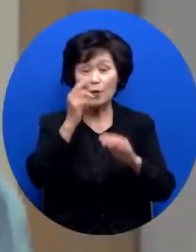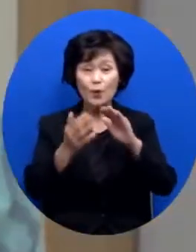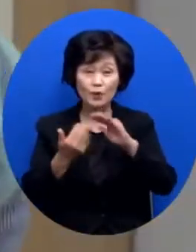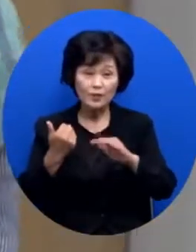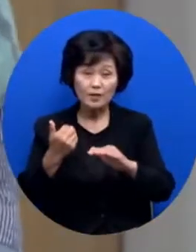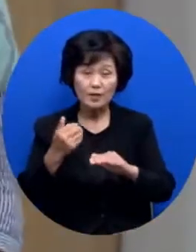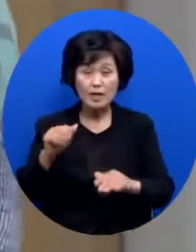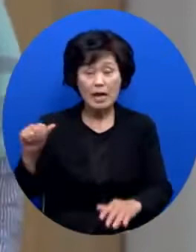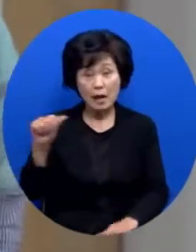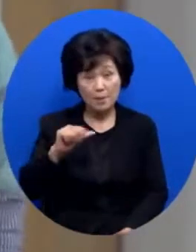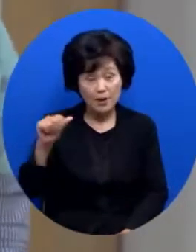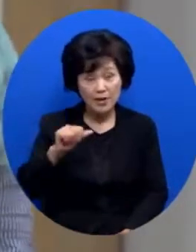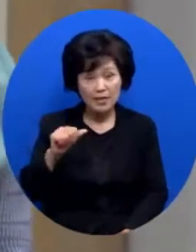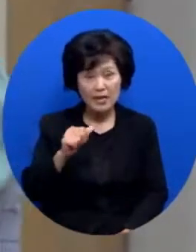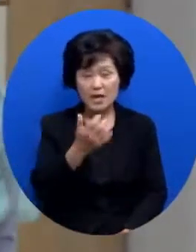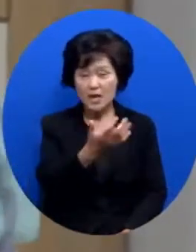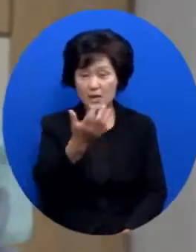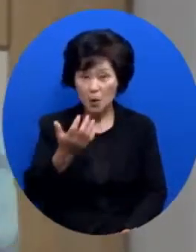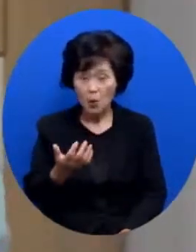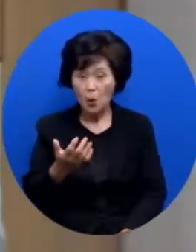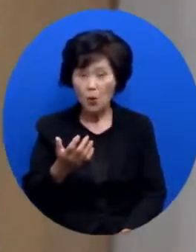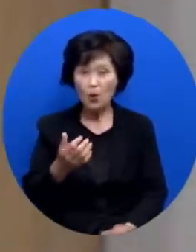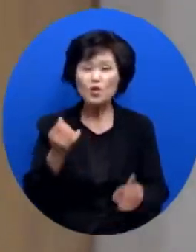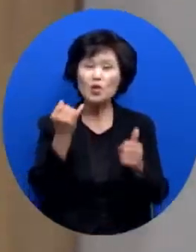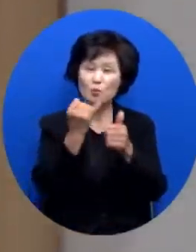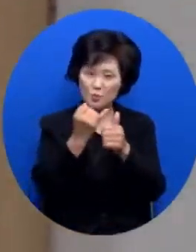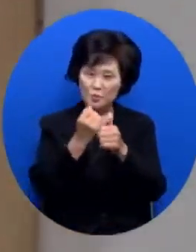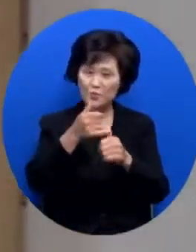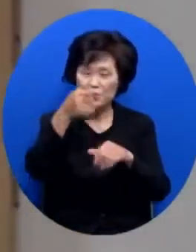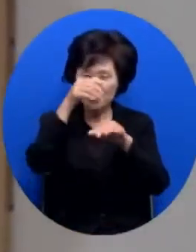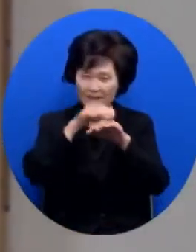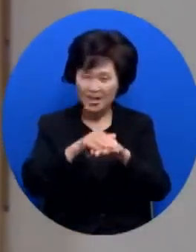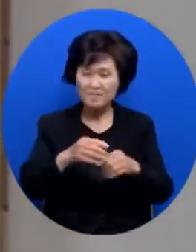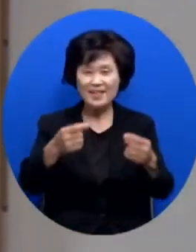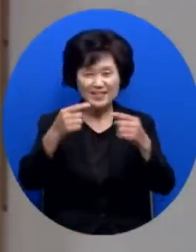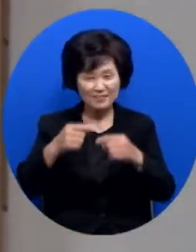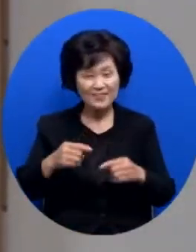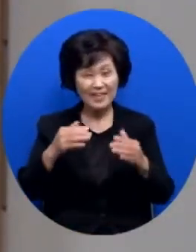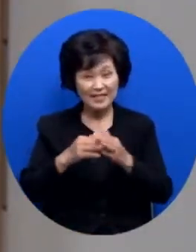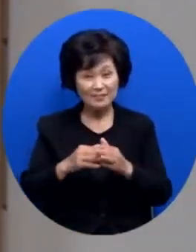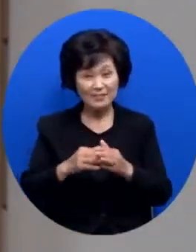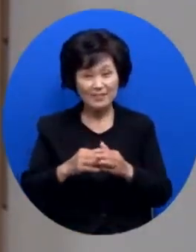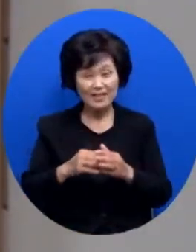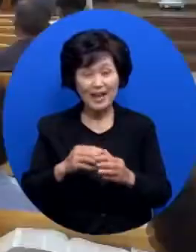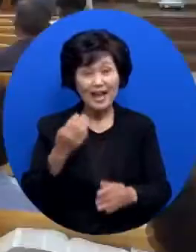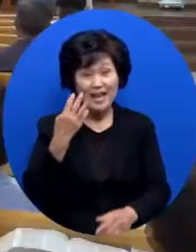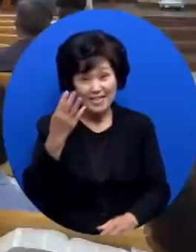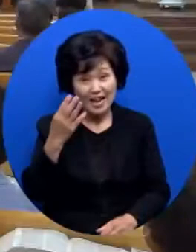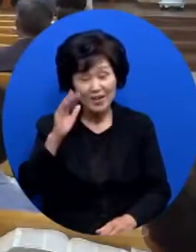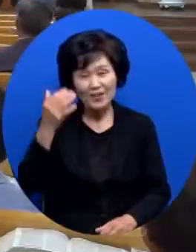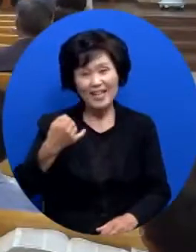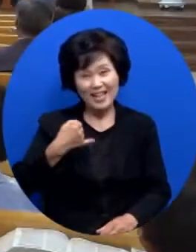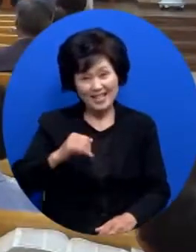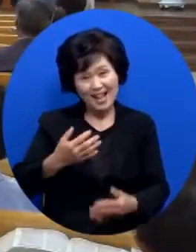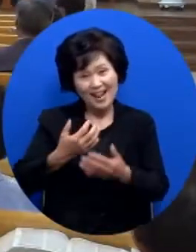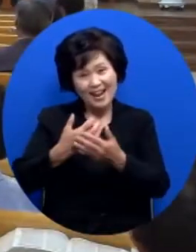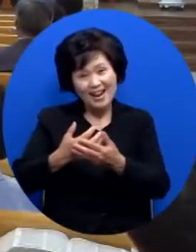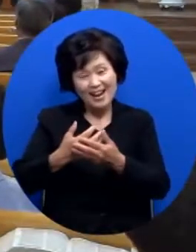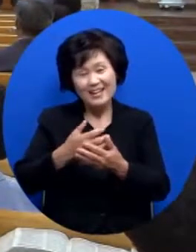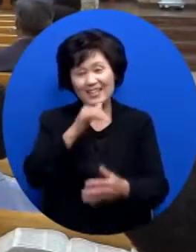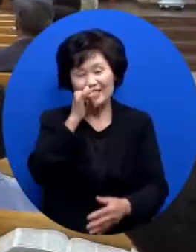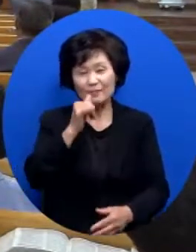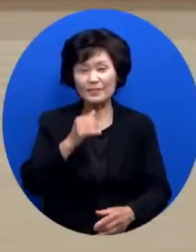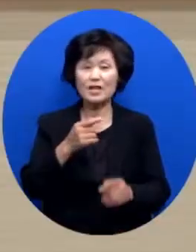부부 자밀과 소마야 씨가 예배를 드립니다. 아빠 품엔 4개월 된 딸 엘리아가 안겨 있습니다. 교회의 사랑과